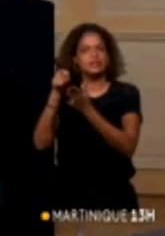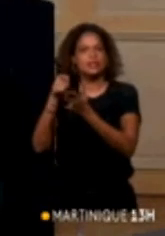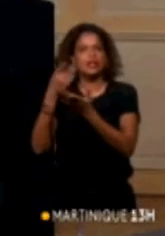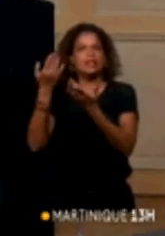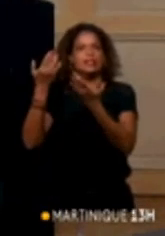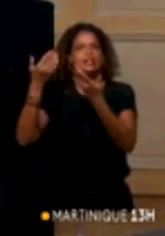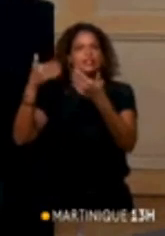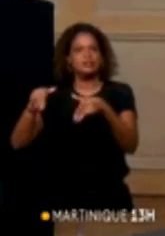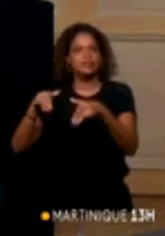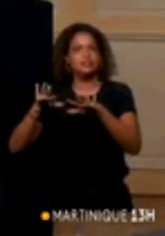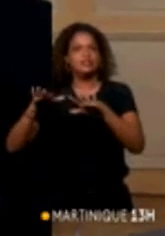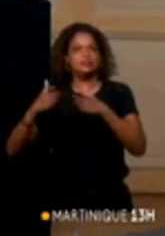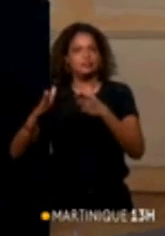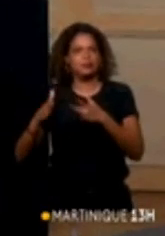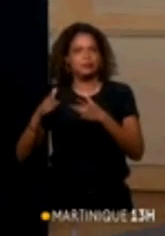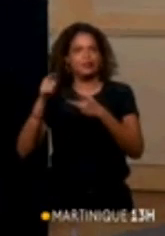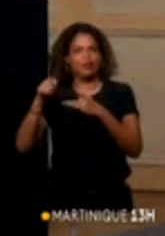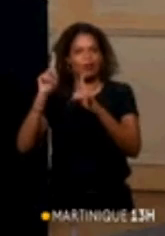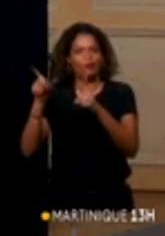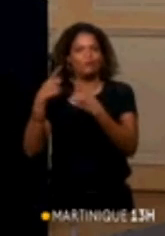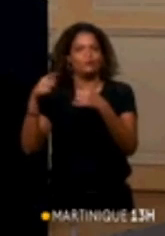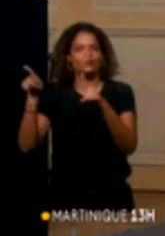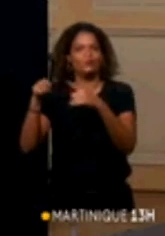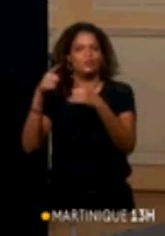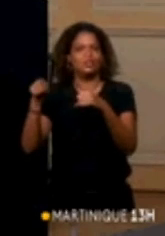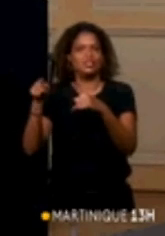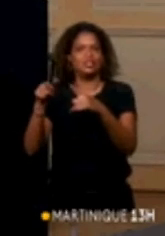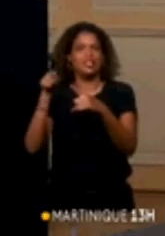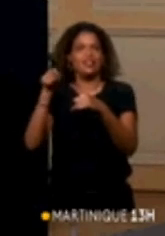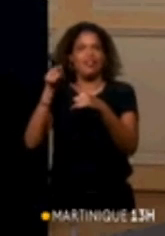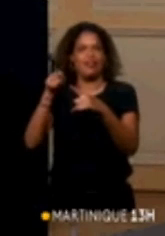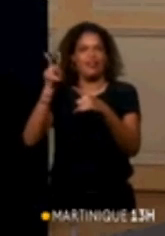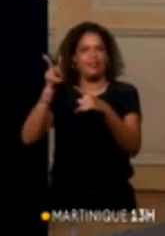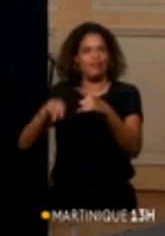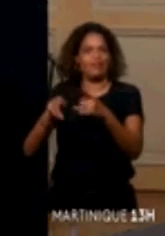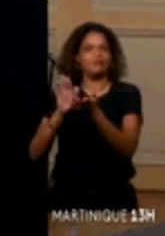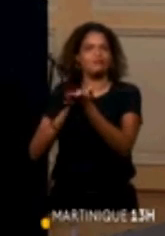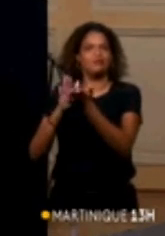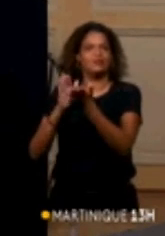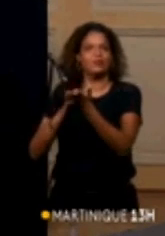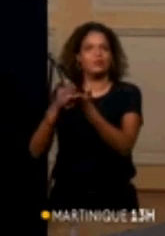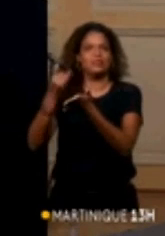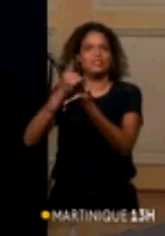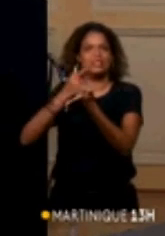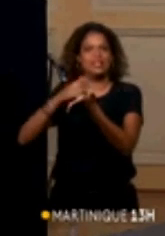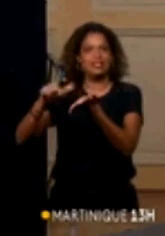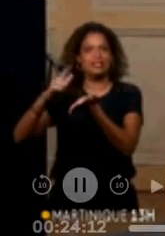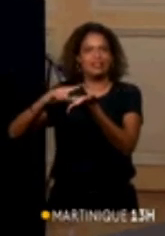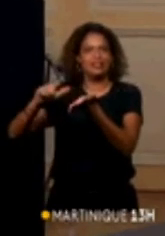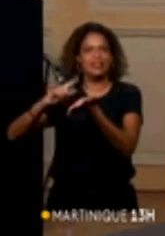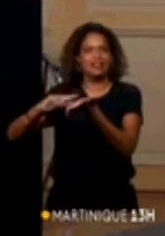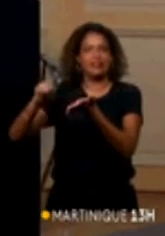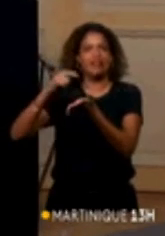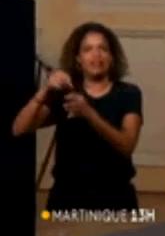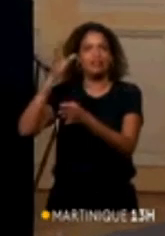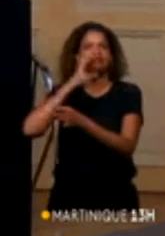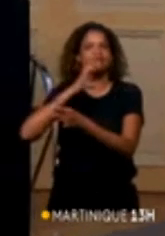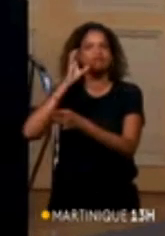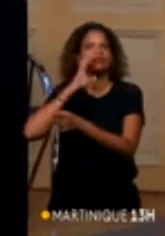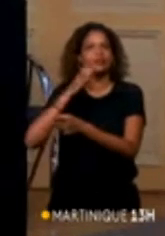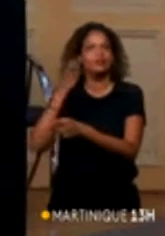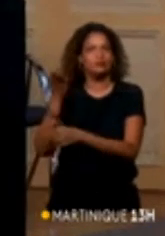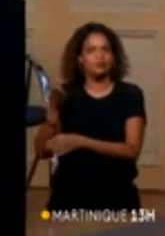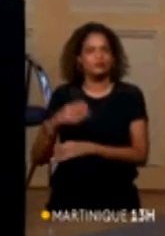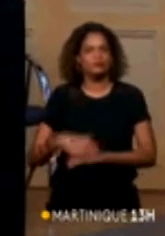C'est le seul prix littéraire qui existe durablement dans l'espace créolophone.